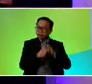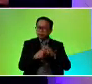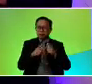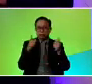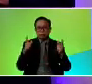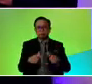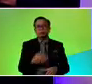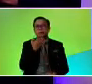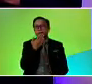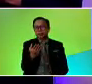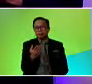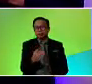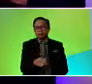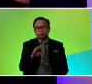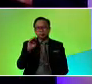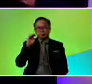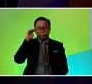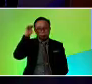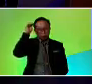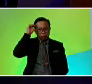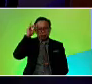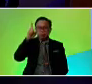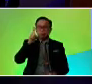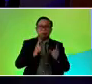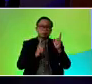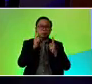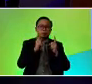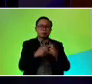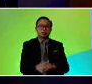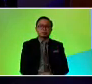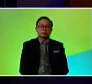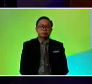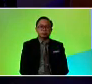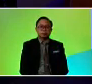betul Terima kasih satu bintang satu